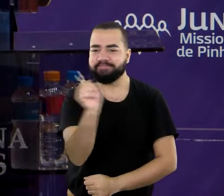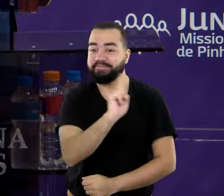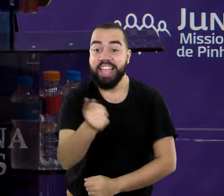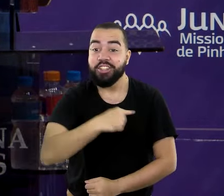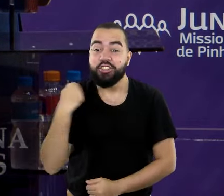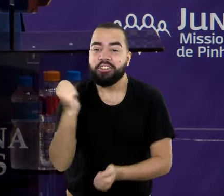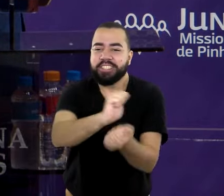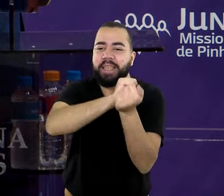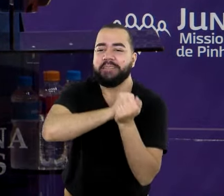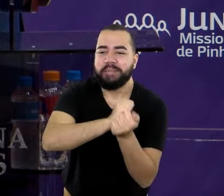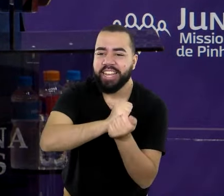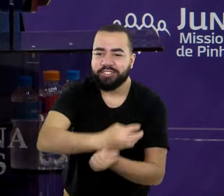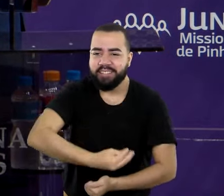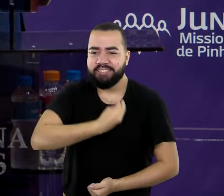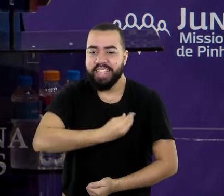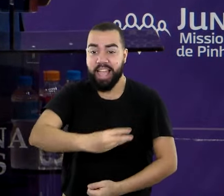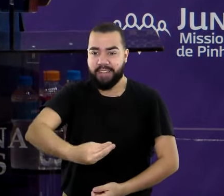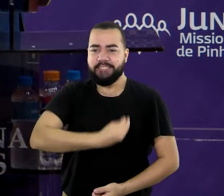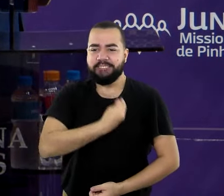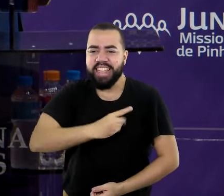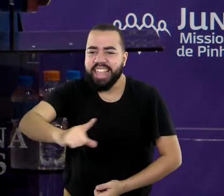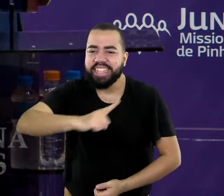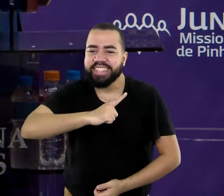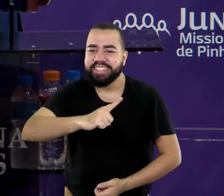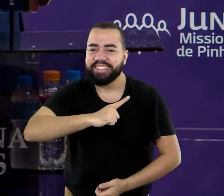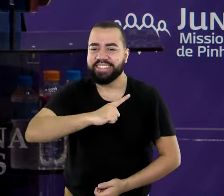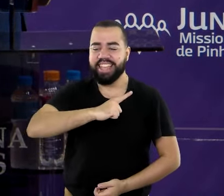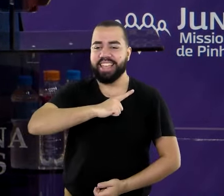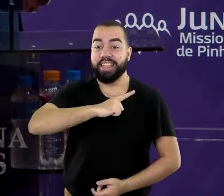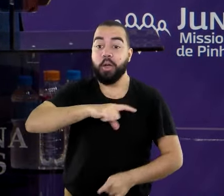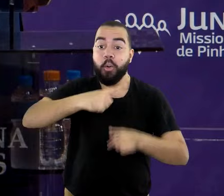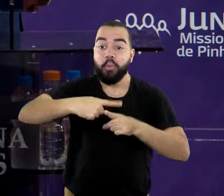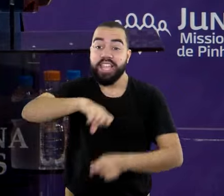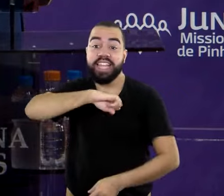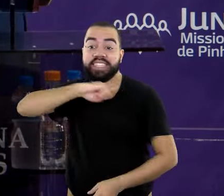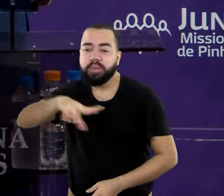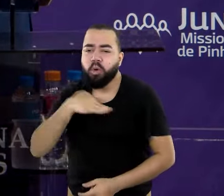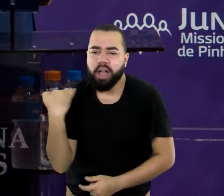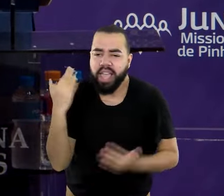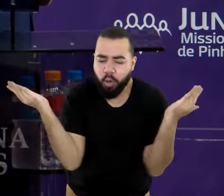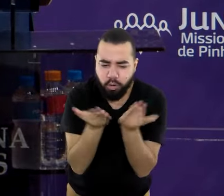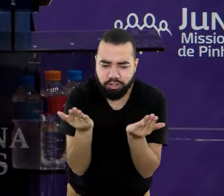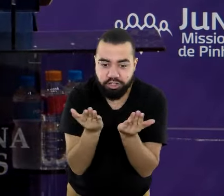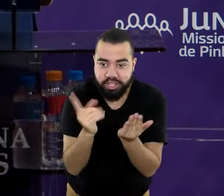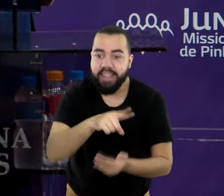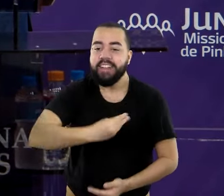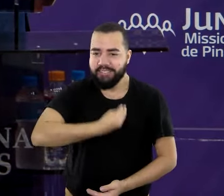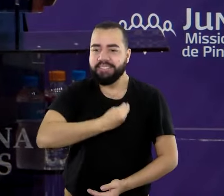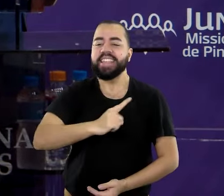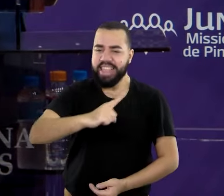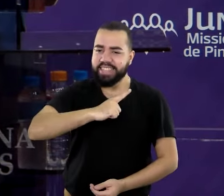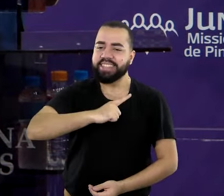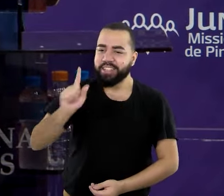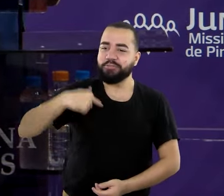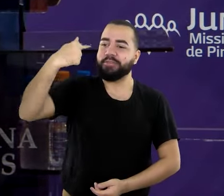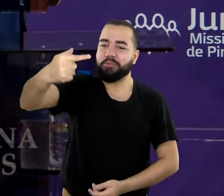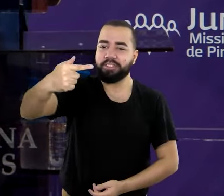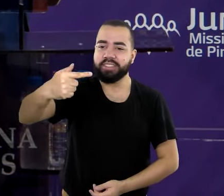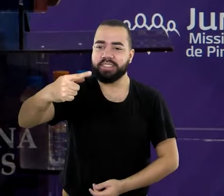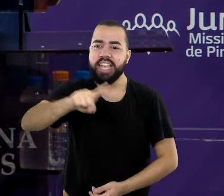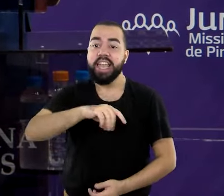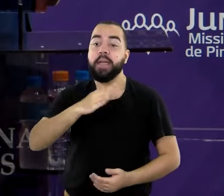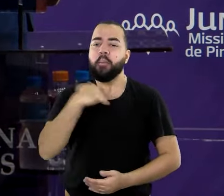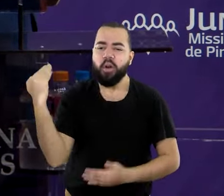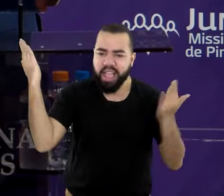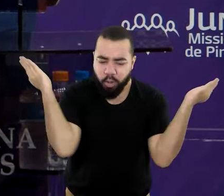지금 죽어도 천국입니다. Porque mesmo que morremos agora, nós temos a vida. 살아도 천국입니다. E mesmo que vivemos agora, temos